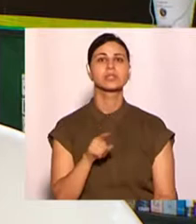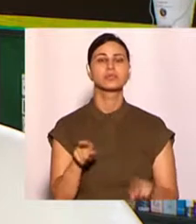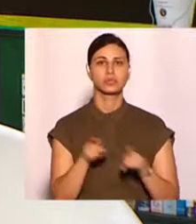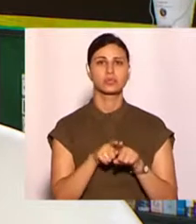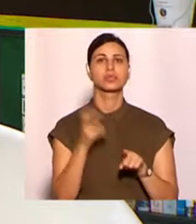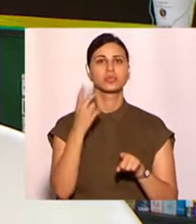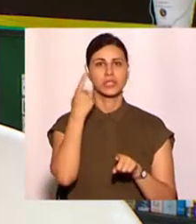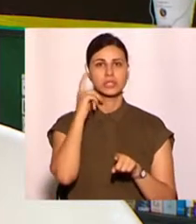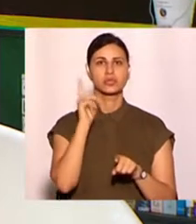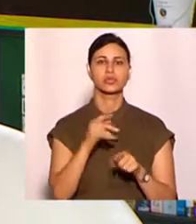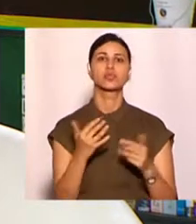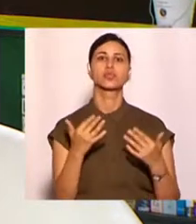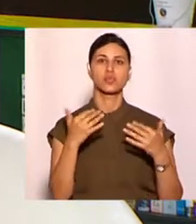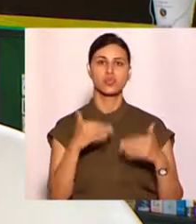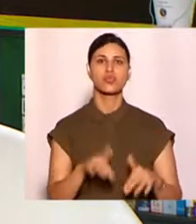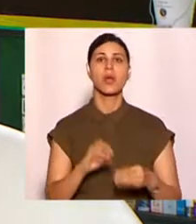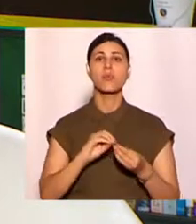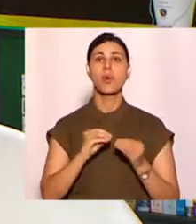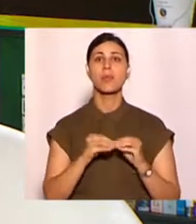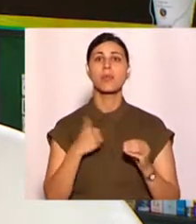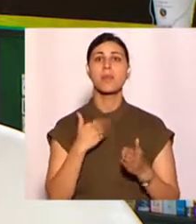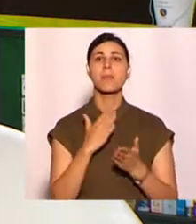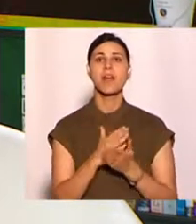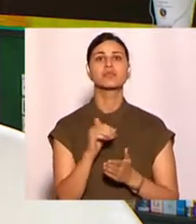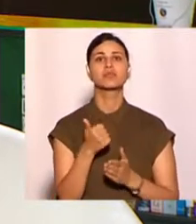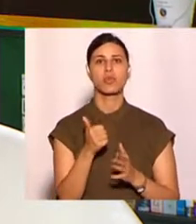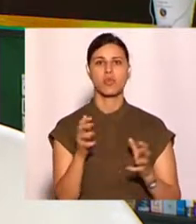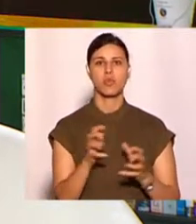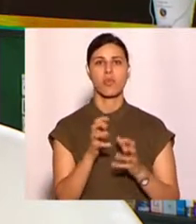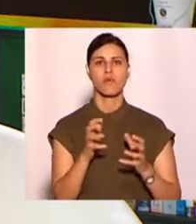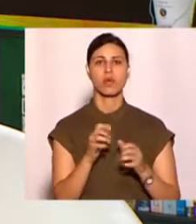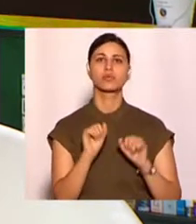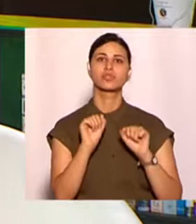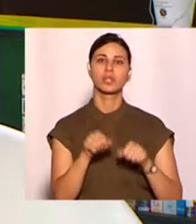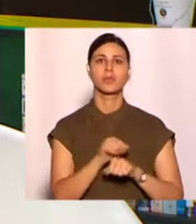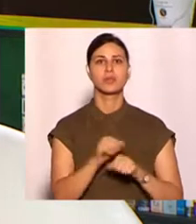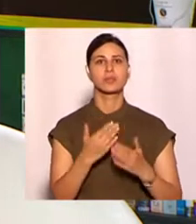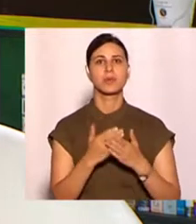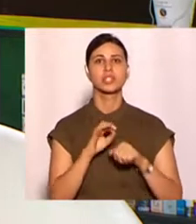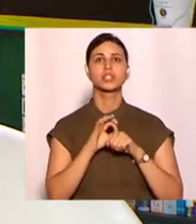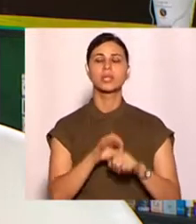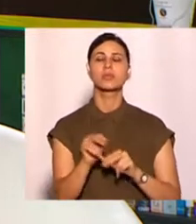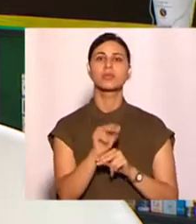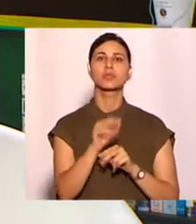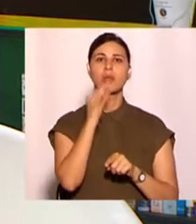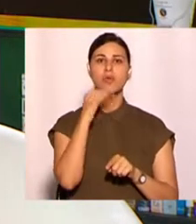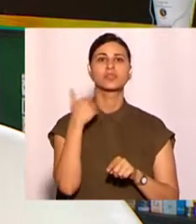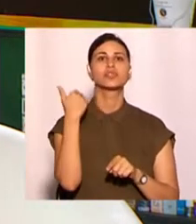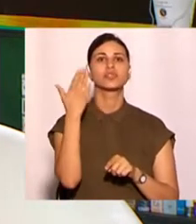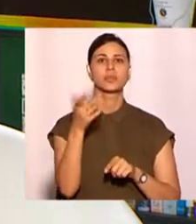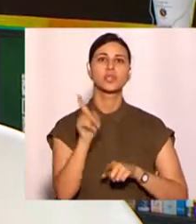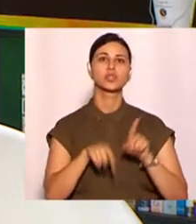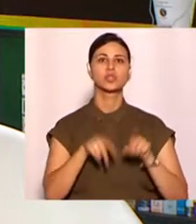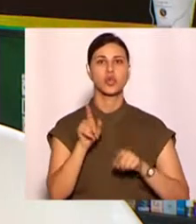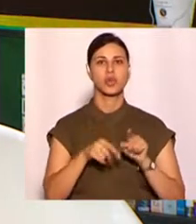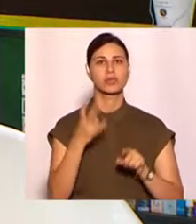უნდა იცოდეს უკვე არსებულ პრობლემებს, როგორ მოუაროს და შესაძლებელია თუ არა ჩატარებული მკურნალობის შემდეგ შინმოვლის ზოგიერთი